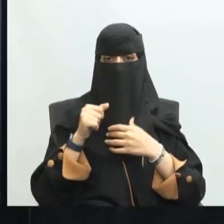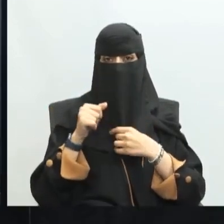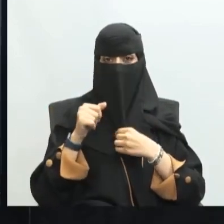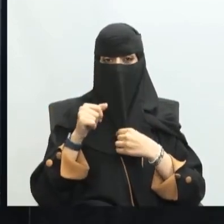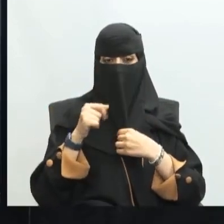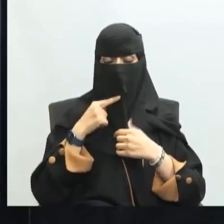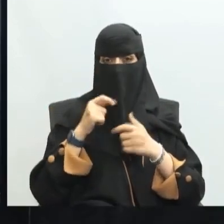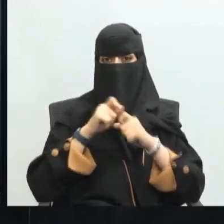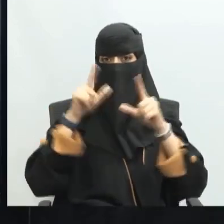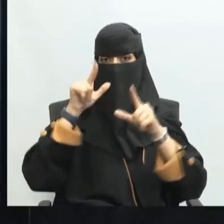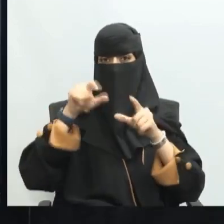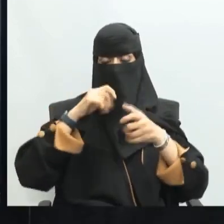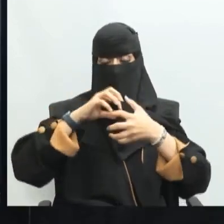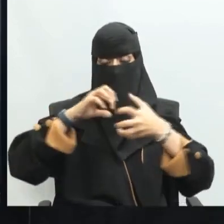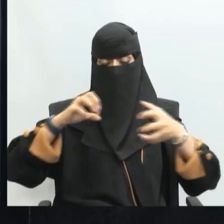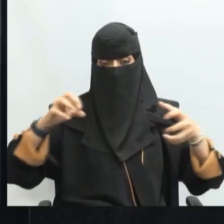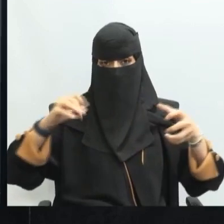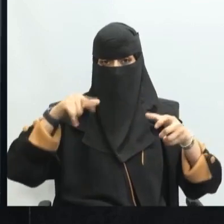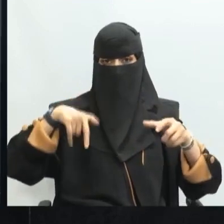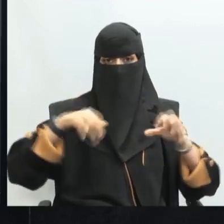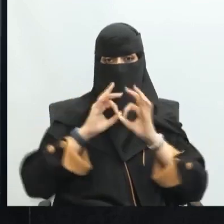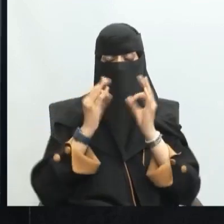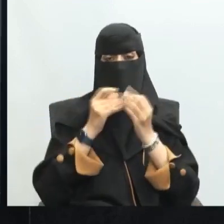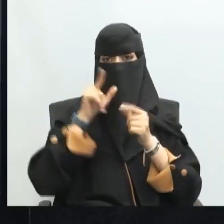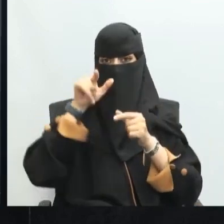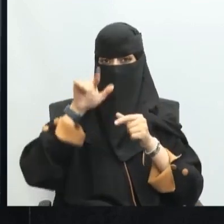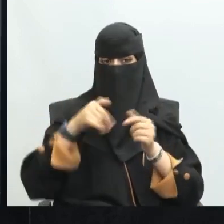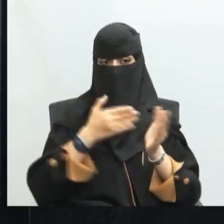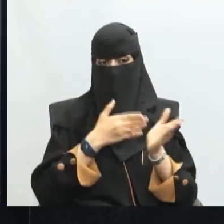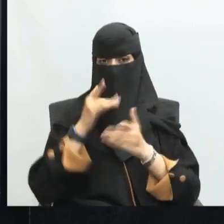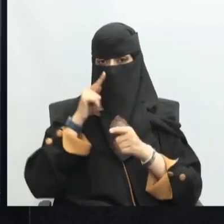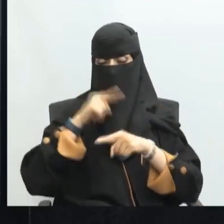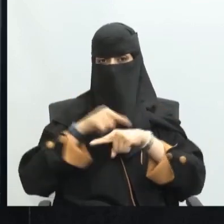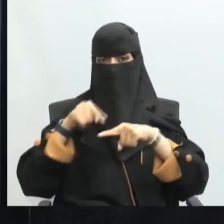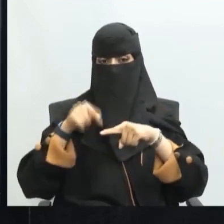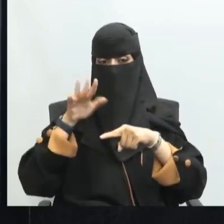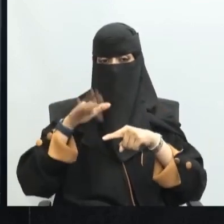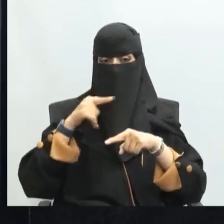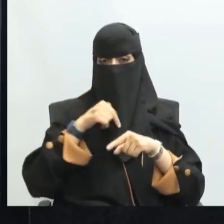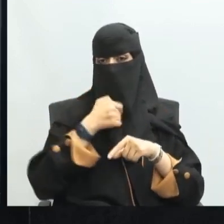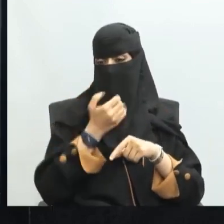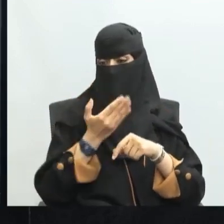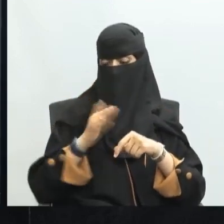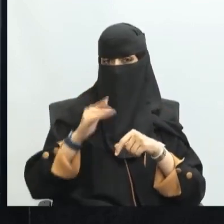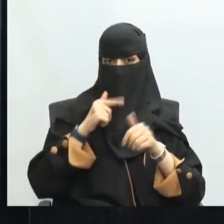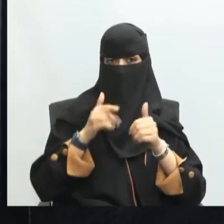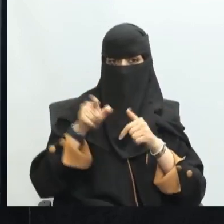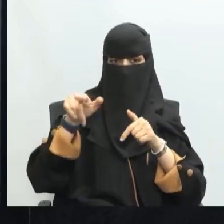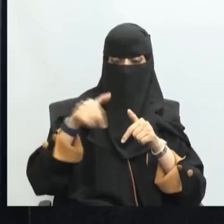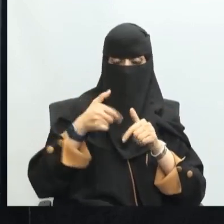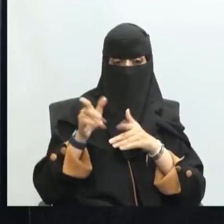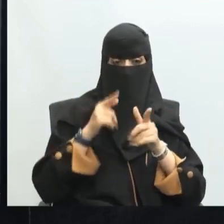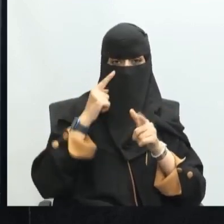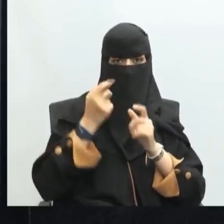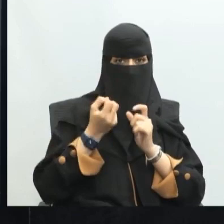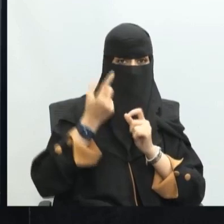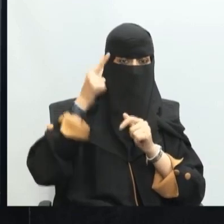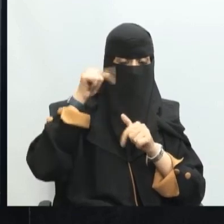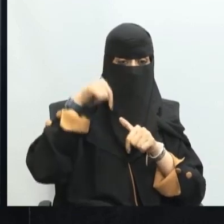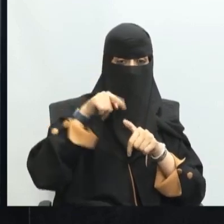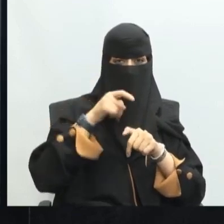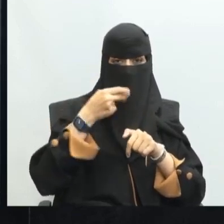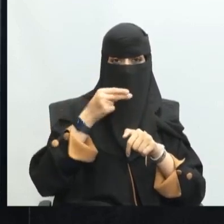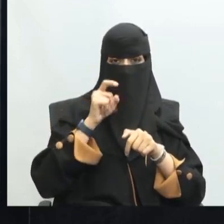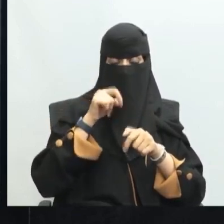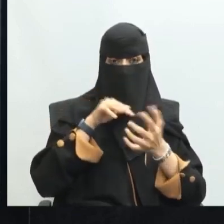ابرز ما يفكك المجتمعات فلذلك هي تسعى الى نفيها وابعاد هذه الافكار عن